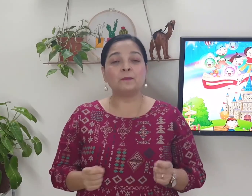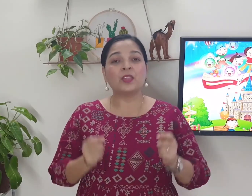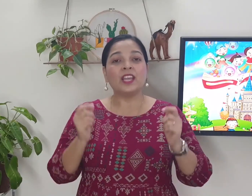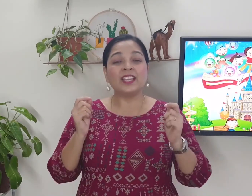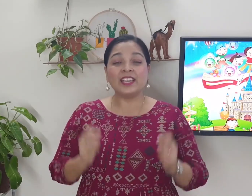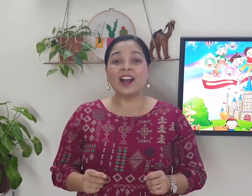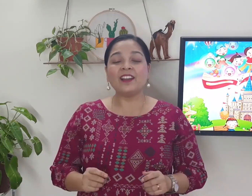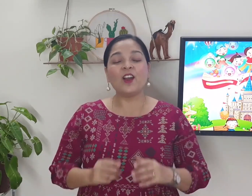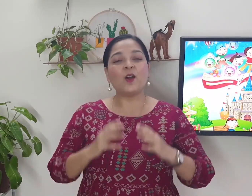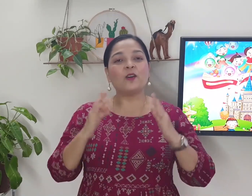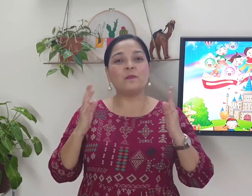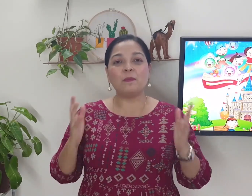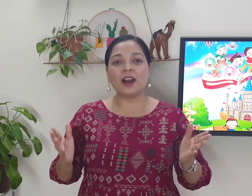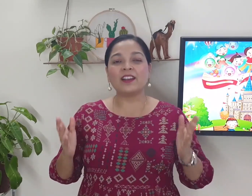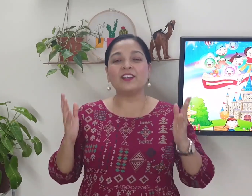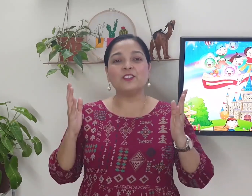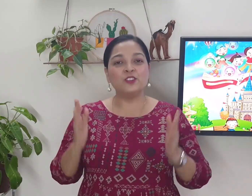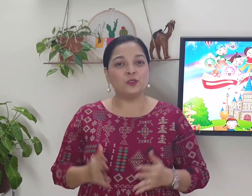आहे.